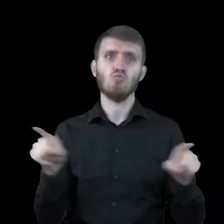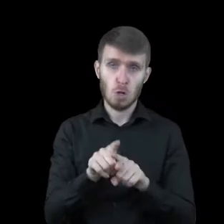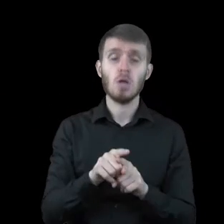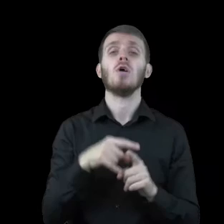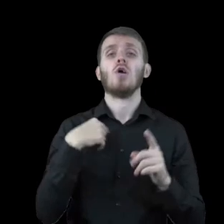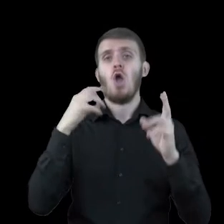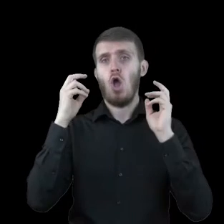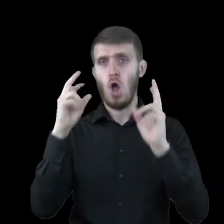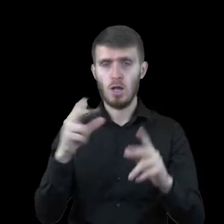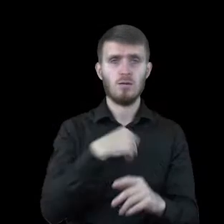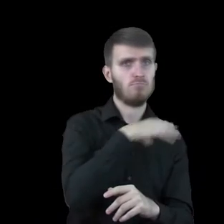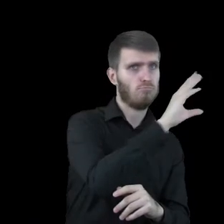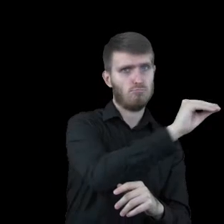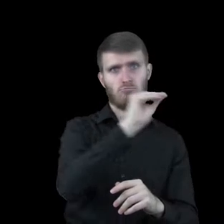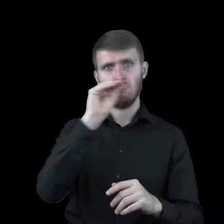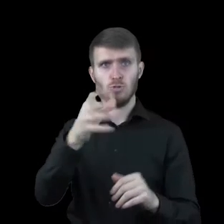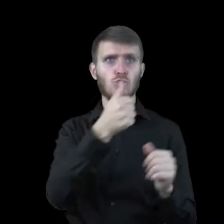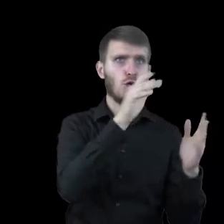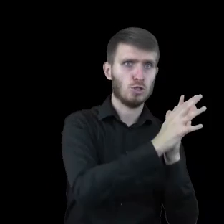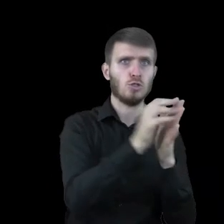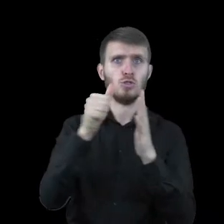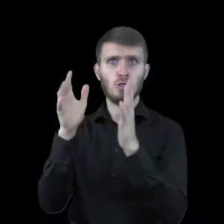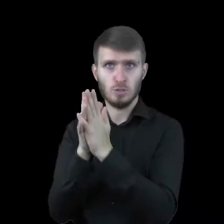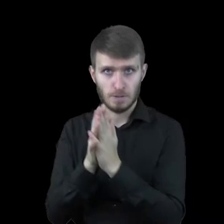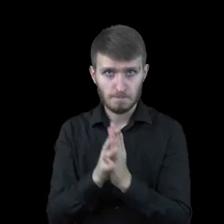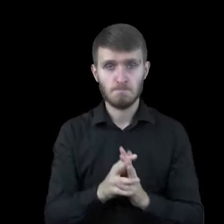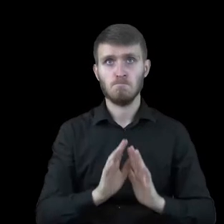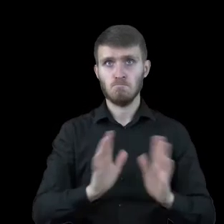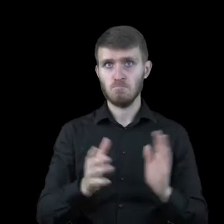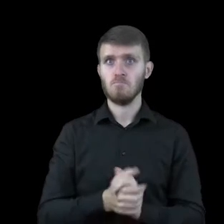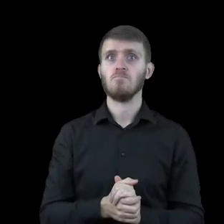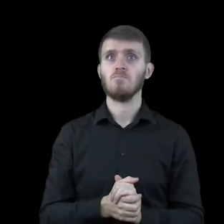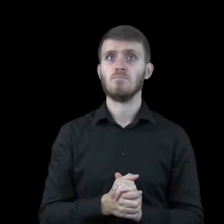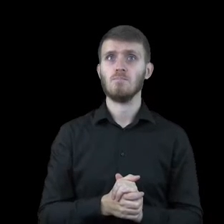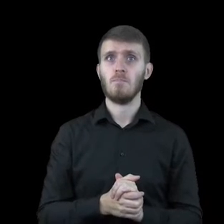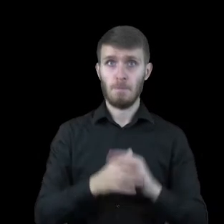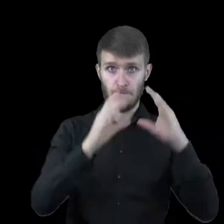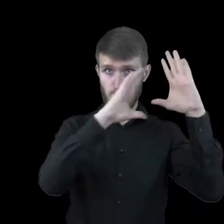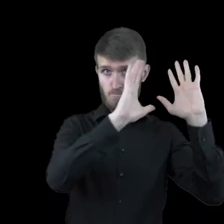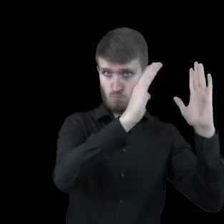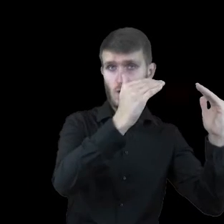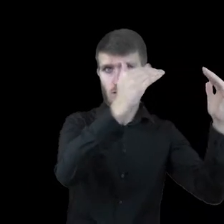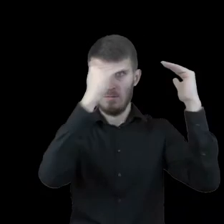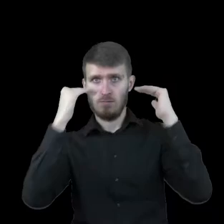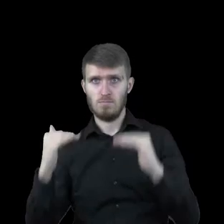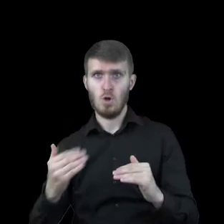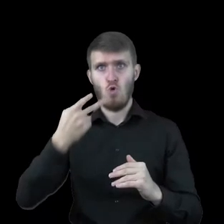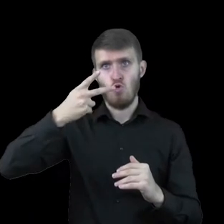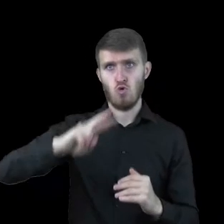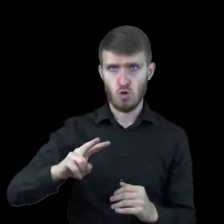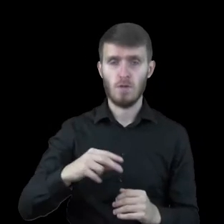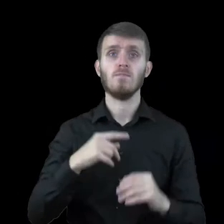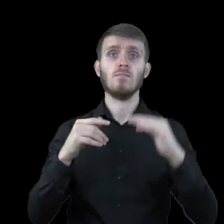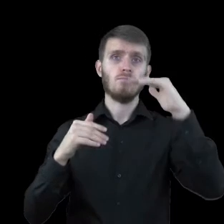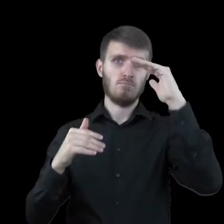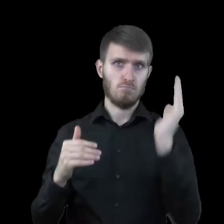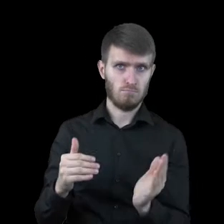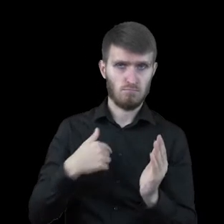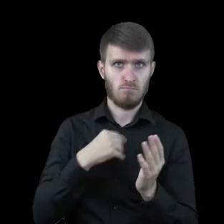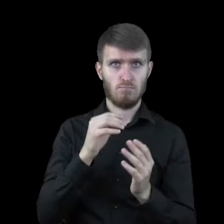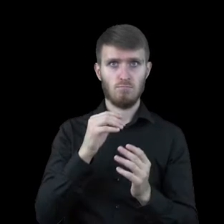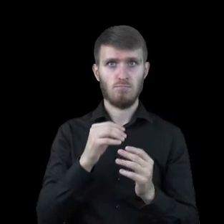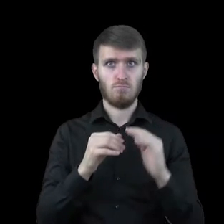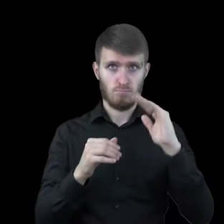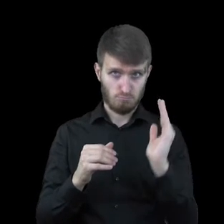są takie same. Czyli ten kąt również ma miarę 110 stopni. Idźmy dalej. Ten kąt, który teraz tutaj zaznaczę,